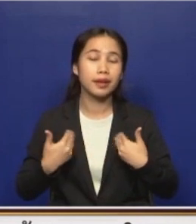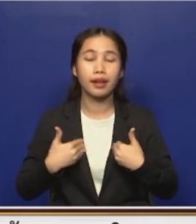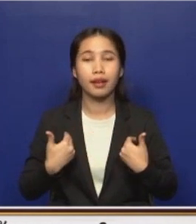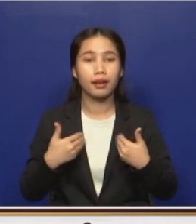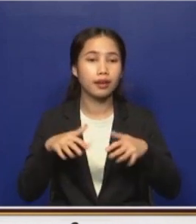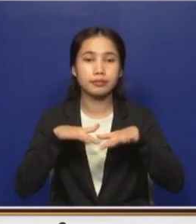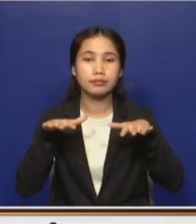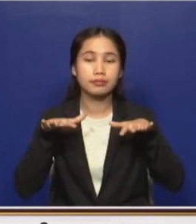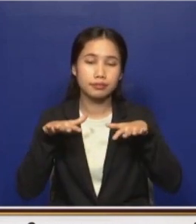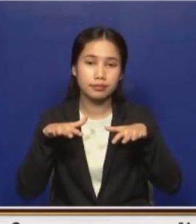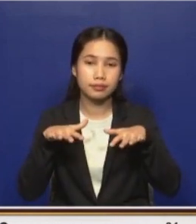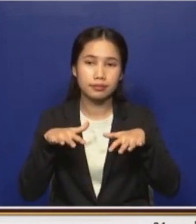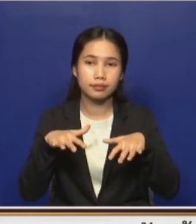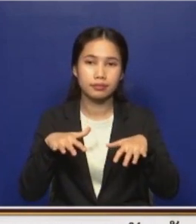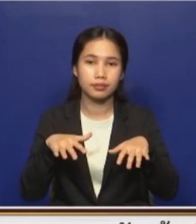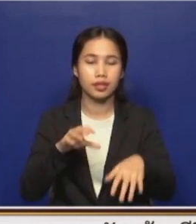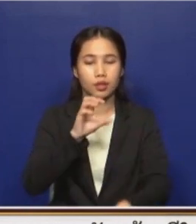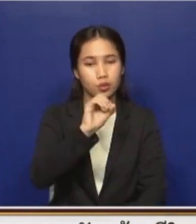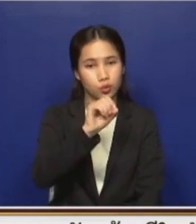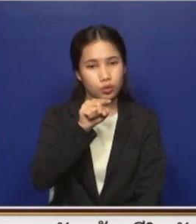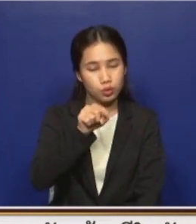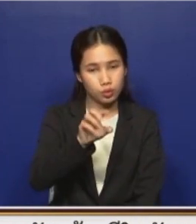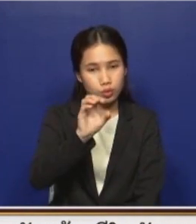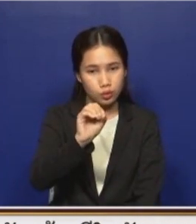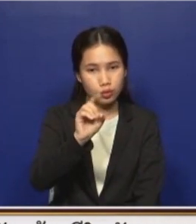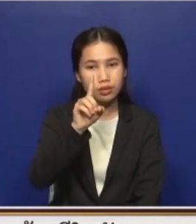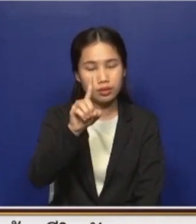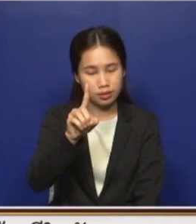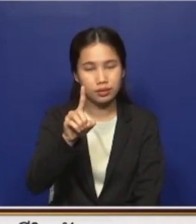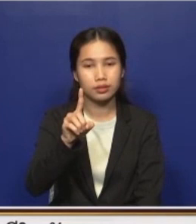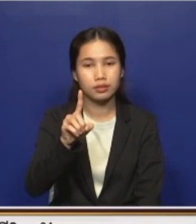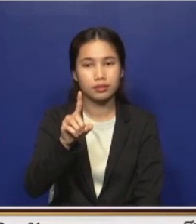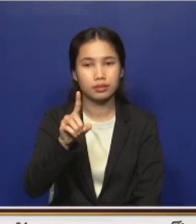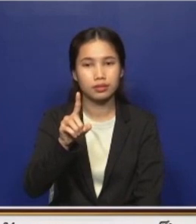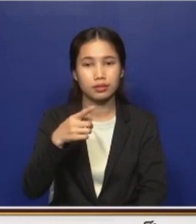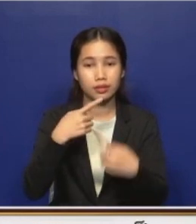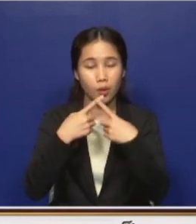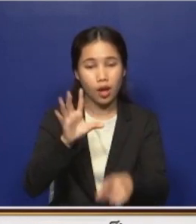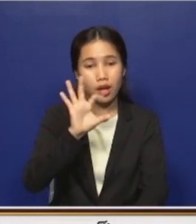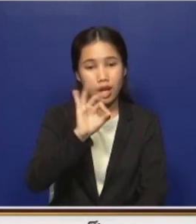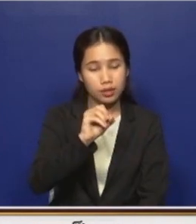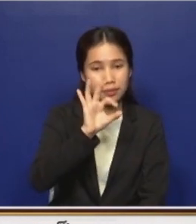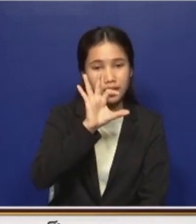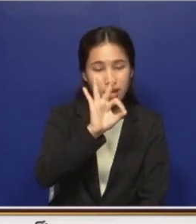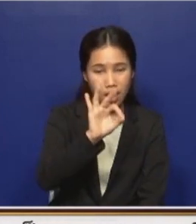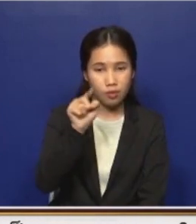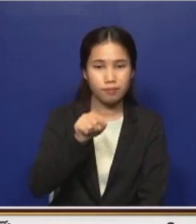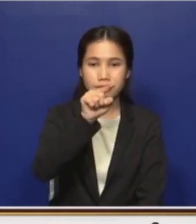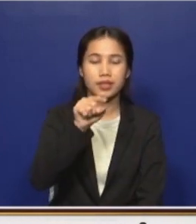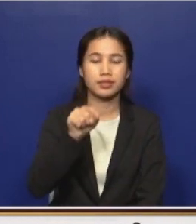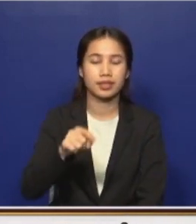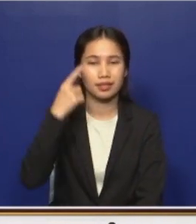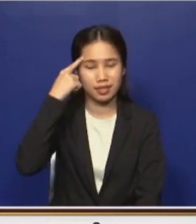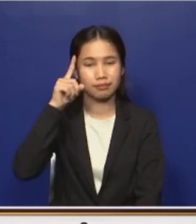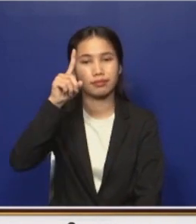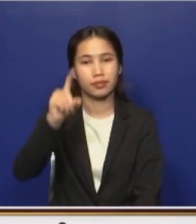ทิศเวลาแล้วตั้งใจจะเพื่อพูดเพื่อให้คนไทยในระดับร่างที่สุดเข้าใจและข้างบนก็เข้าใ